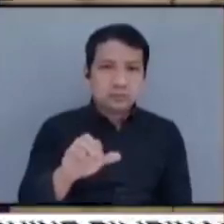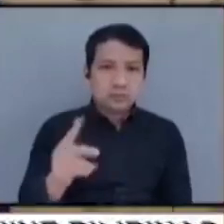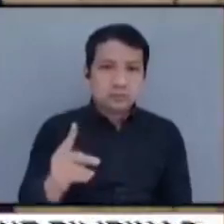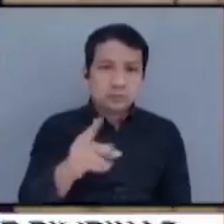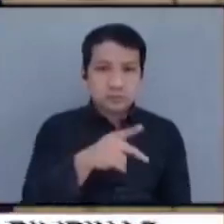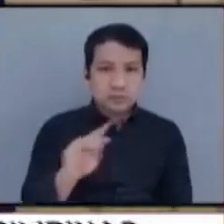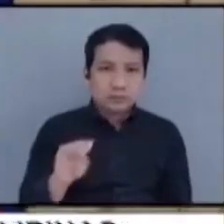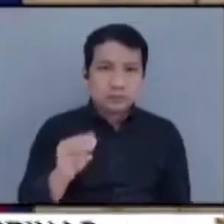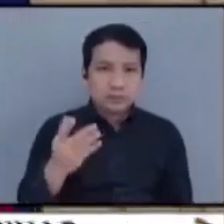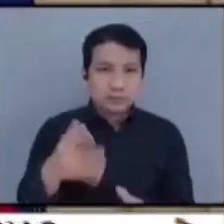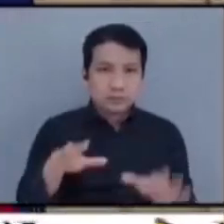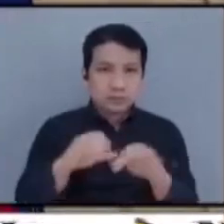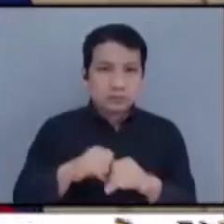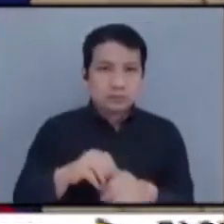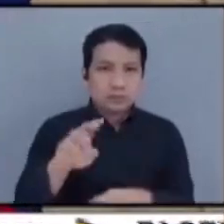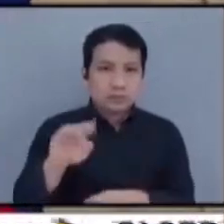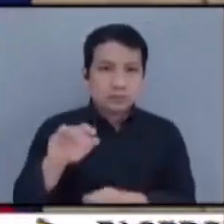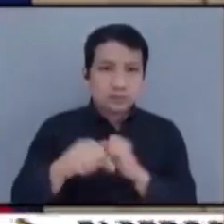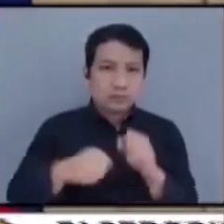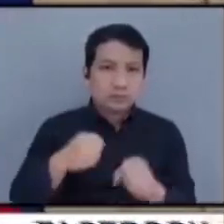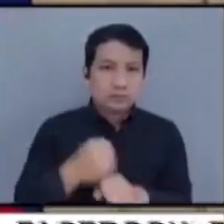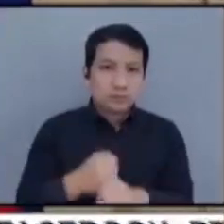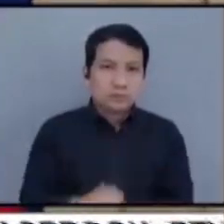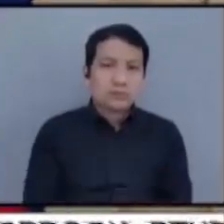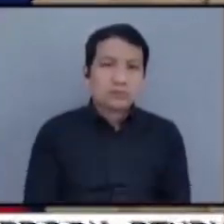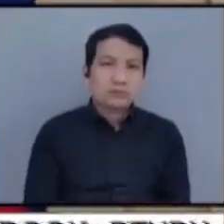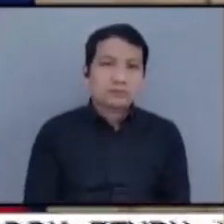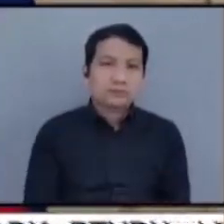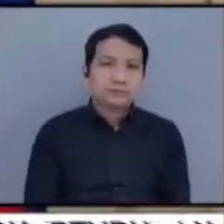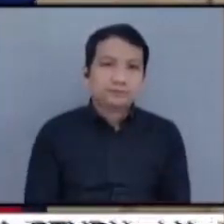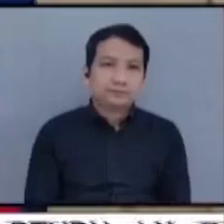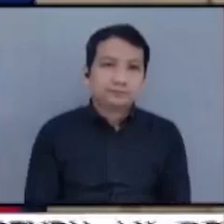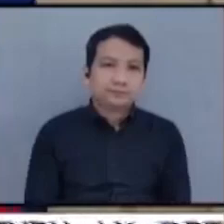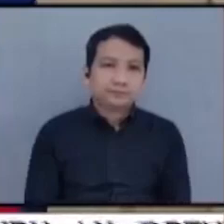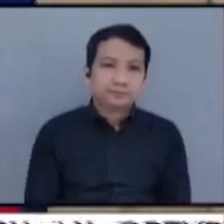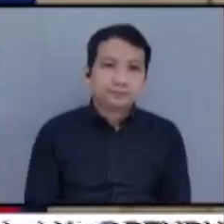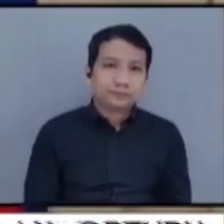na 14 na taon. Kenneth